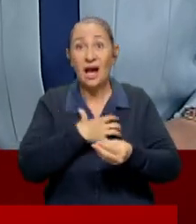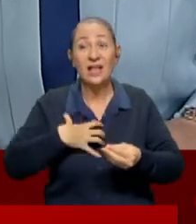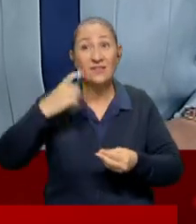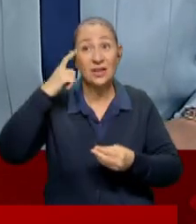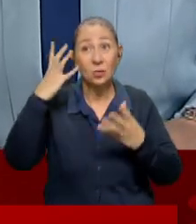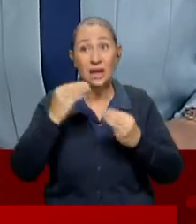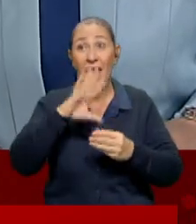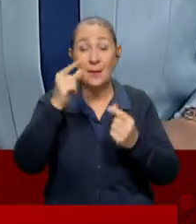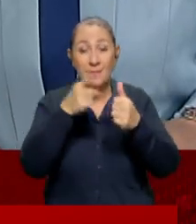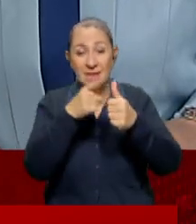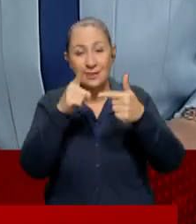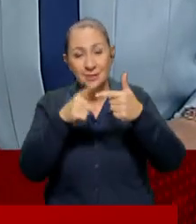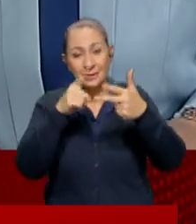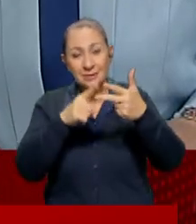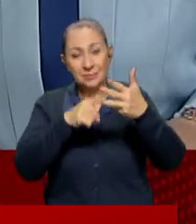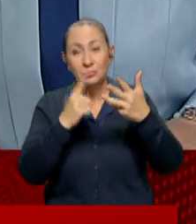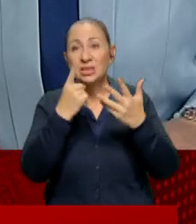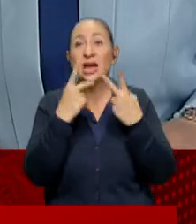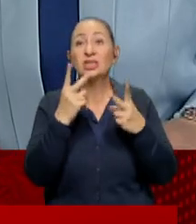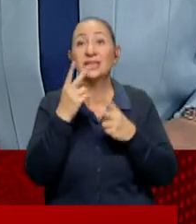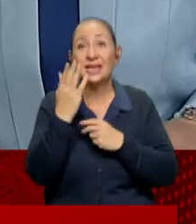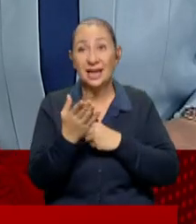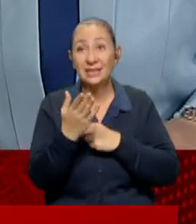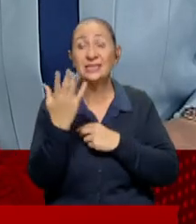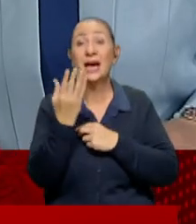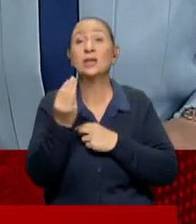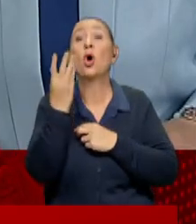fikri olsa ve her birinde bir şey açıklasalar